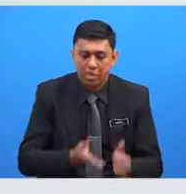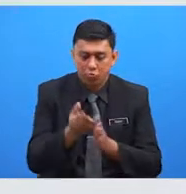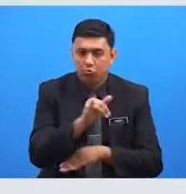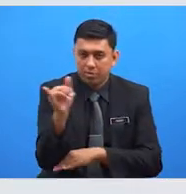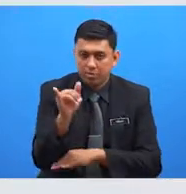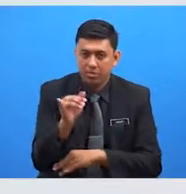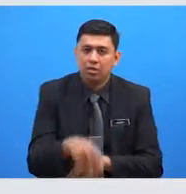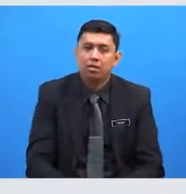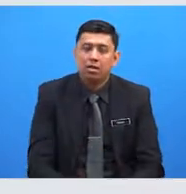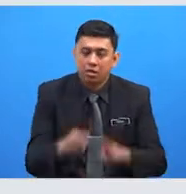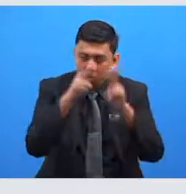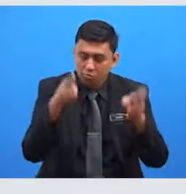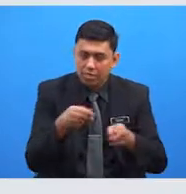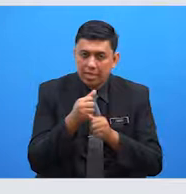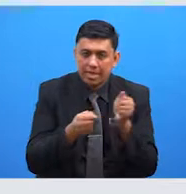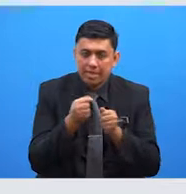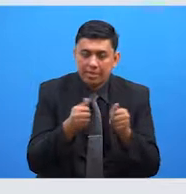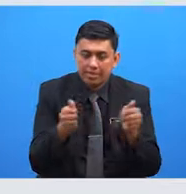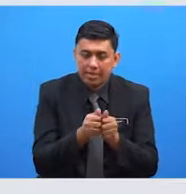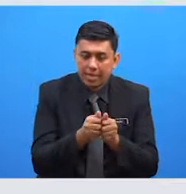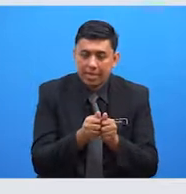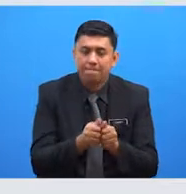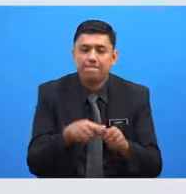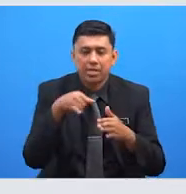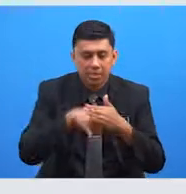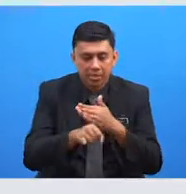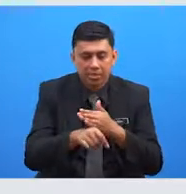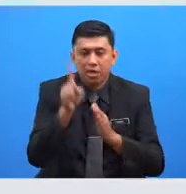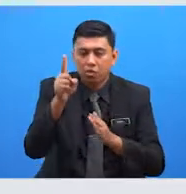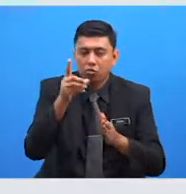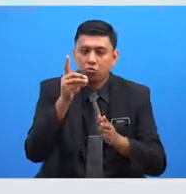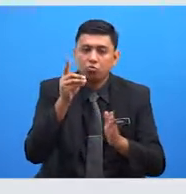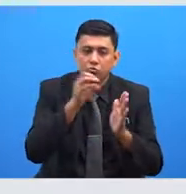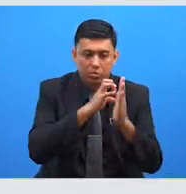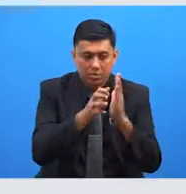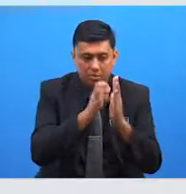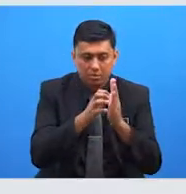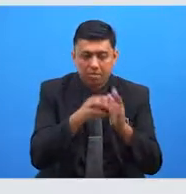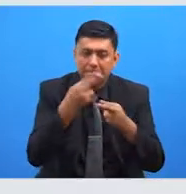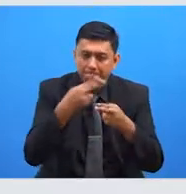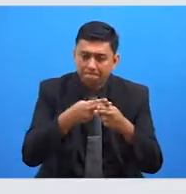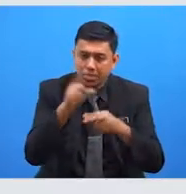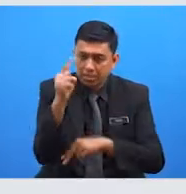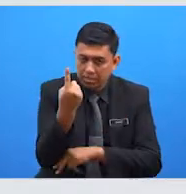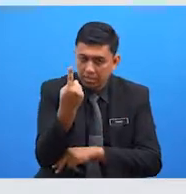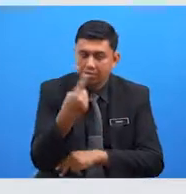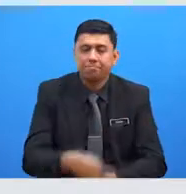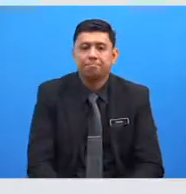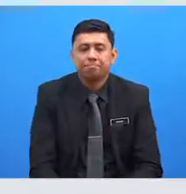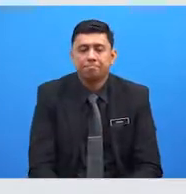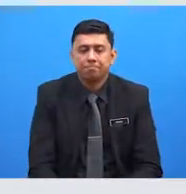Seterusnya, uji lari dengan hanya mengisi satu data iaitu username pada kekotak input